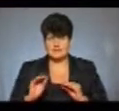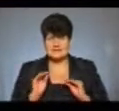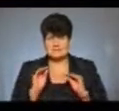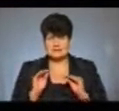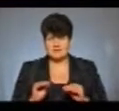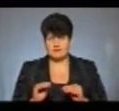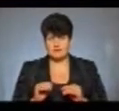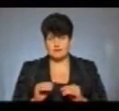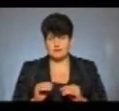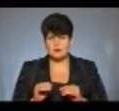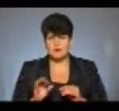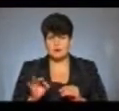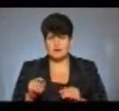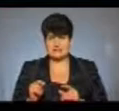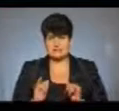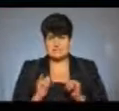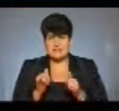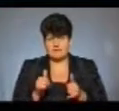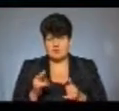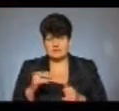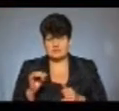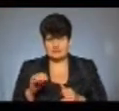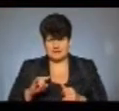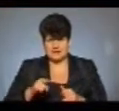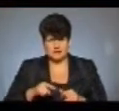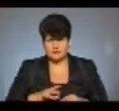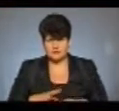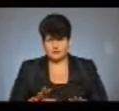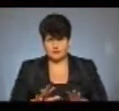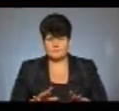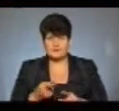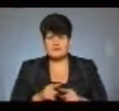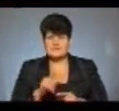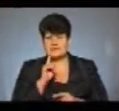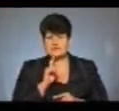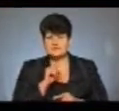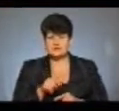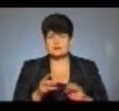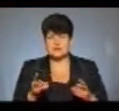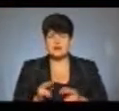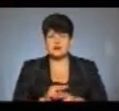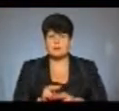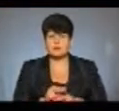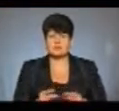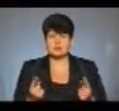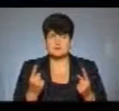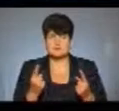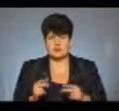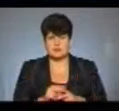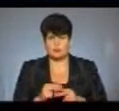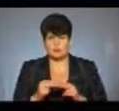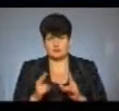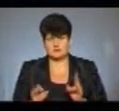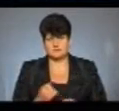паливку, заливаємо діри, щоб не було діри. Але то таке тимчасово, то треба ремонтувати вже капітальний ремонт.